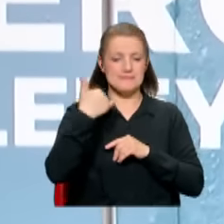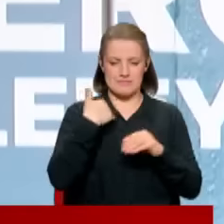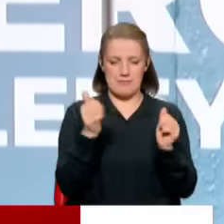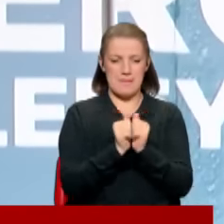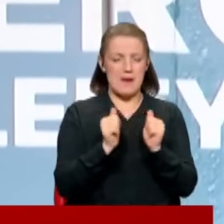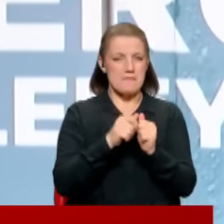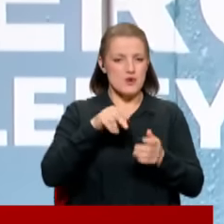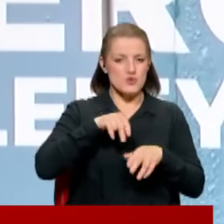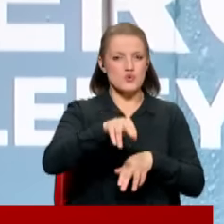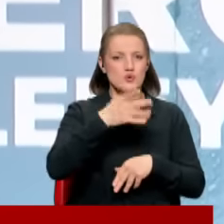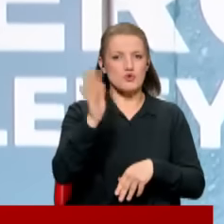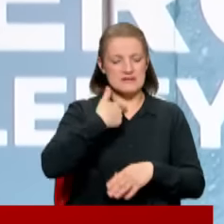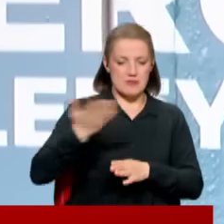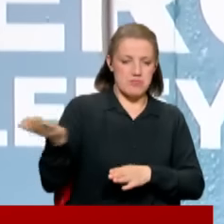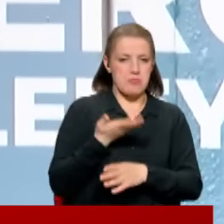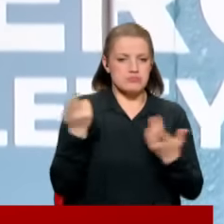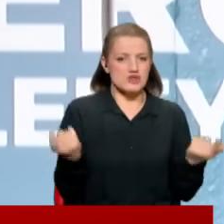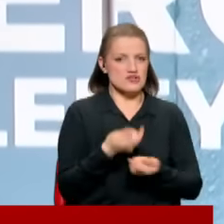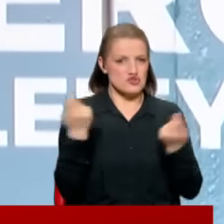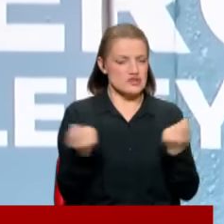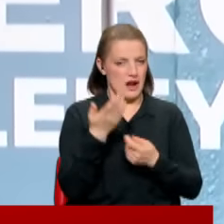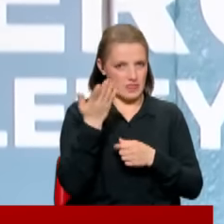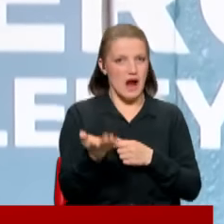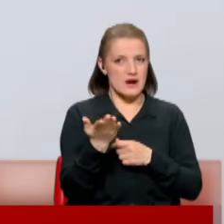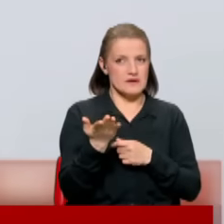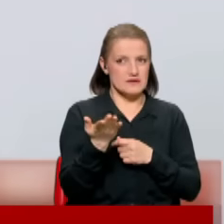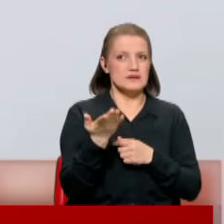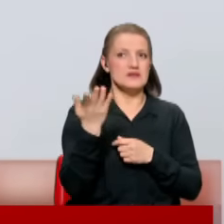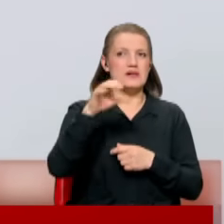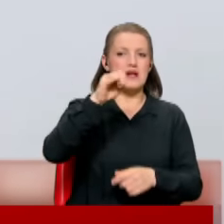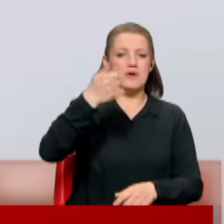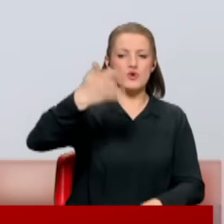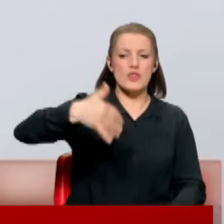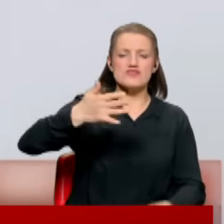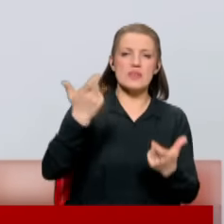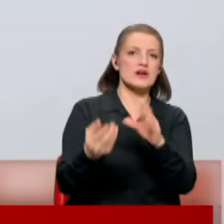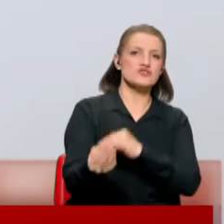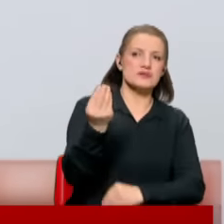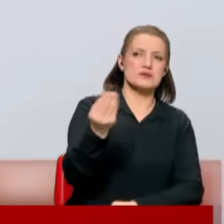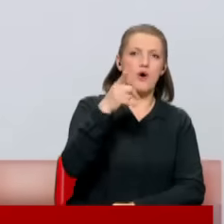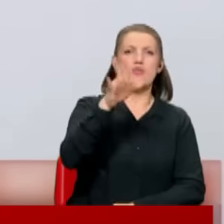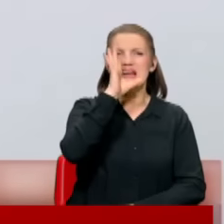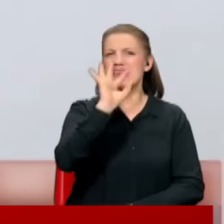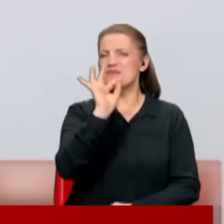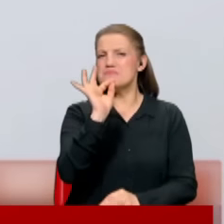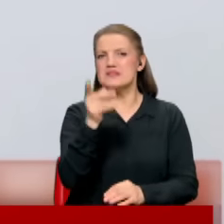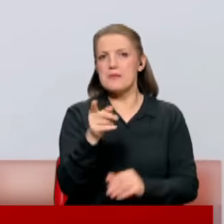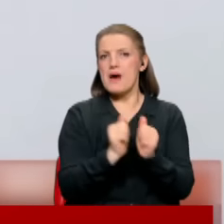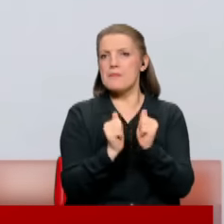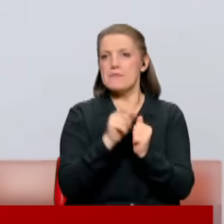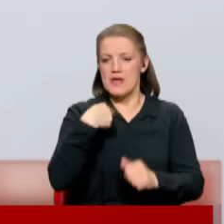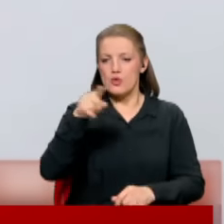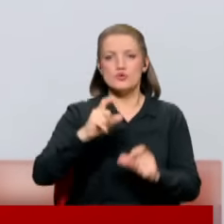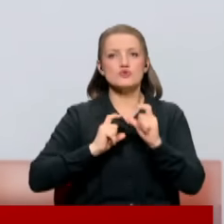takmaya çalışanlar istismarda da sınır tanımıyorlar. AK Parti yöneticileri nereden çıktı? Onlar kimin gölgesinden çıktı? Ben